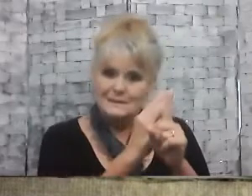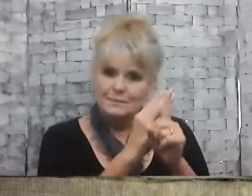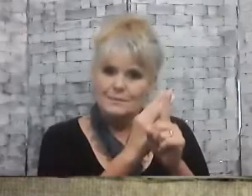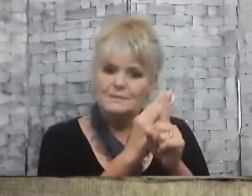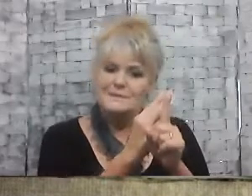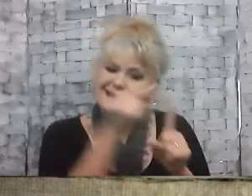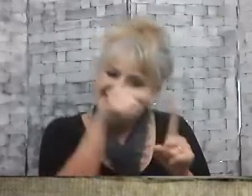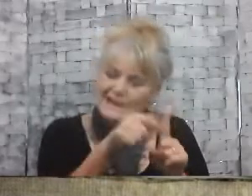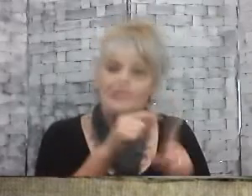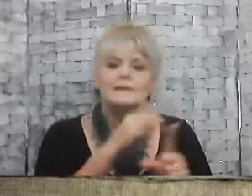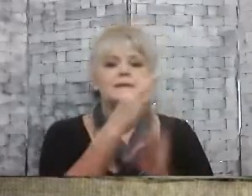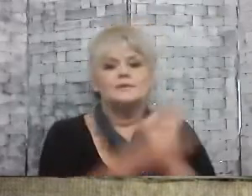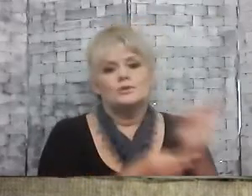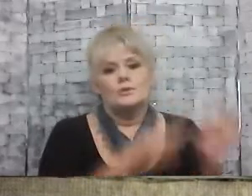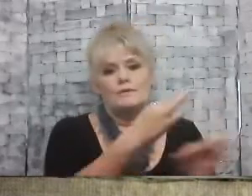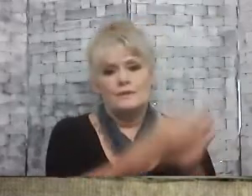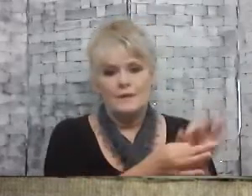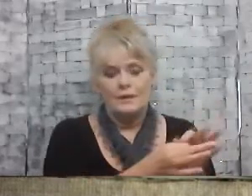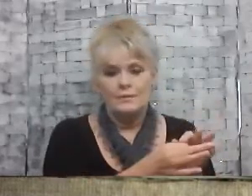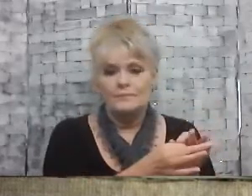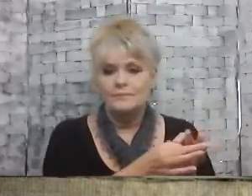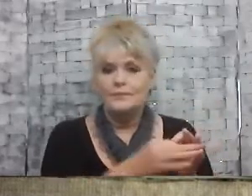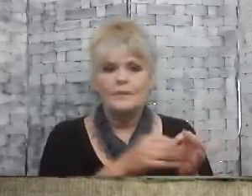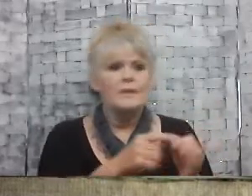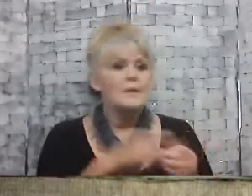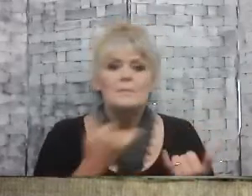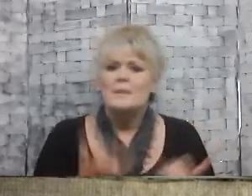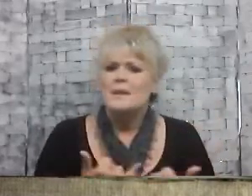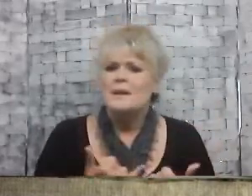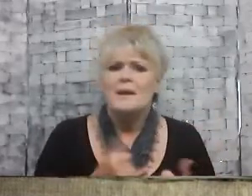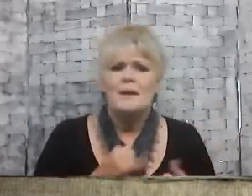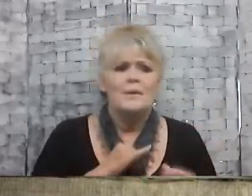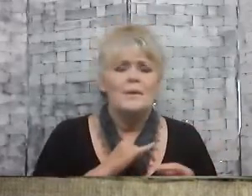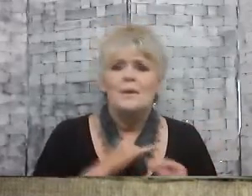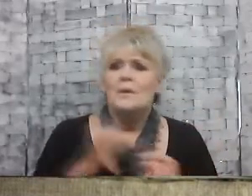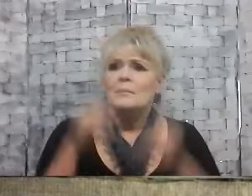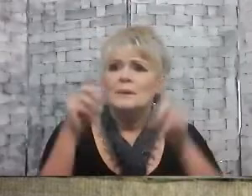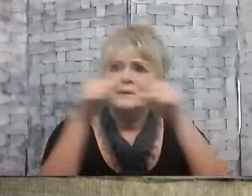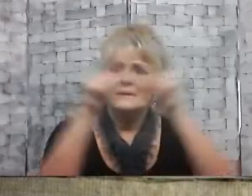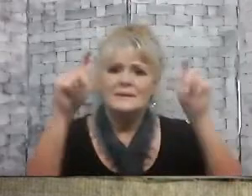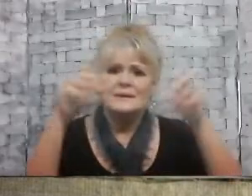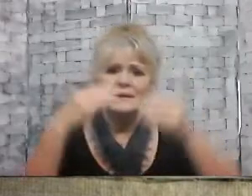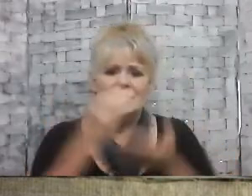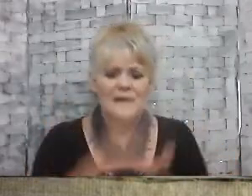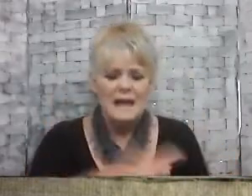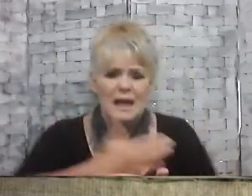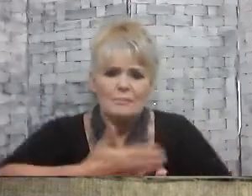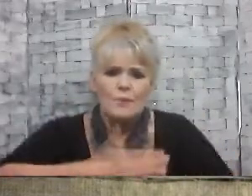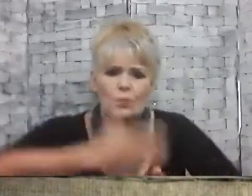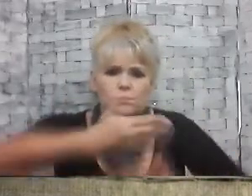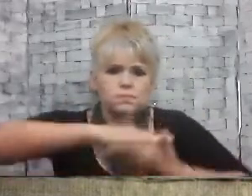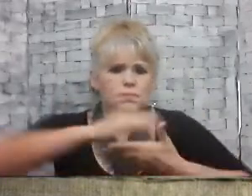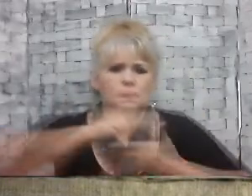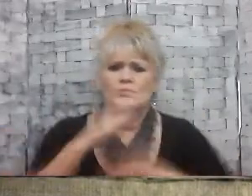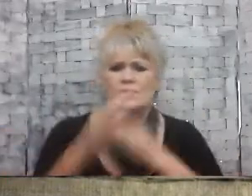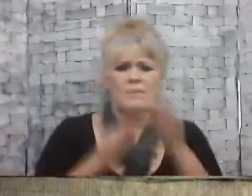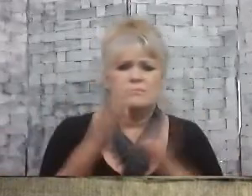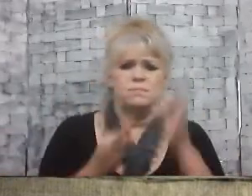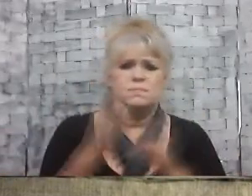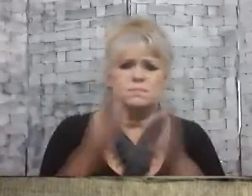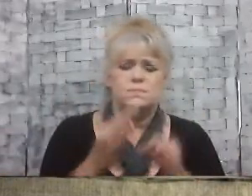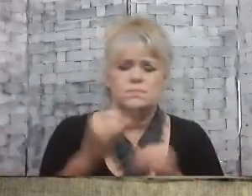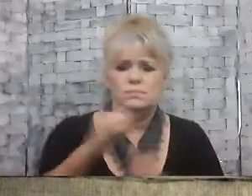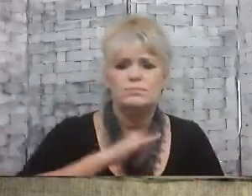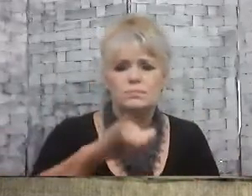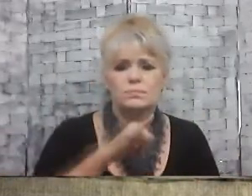het. Hulle die story van Jesus leer ken, deur dit te vertel. Nou ek en jy gaan nou nie vir mekaar lekker hier die skerm dit kan oorvertel, maar